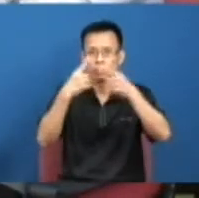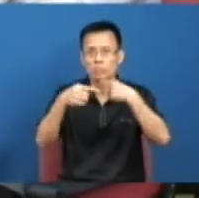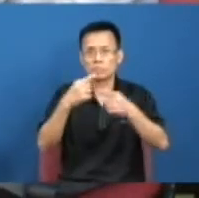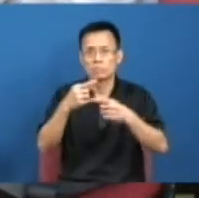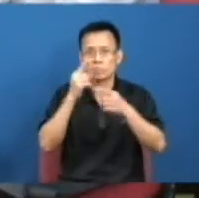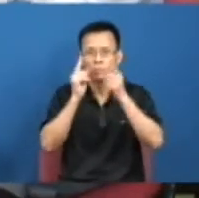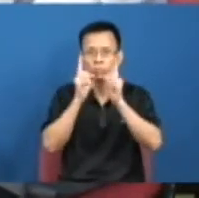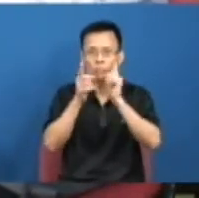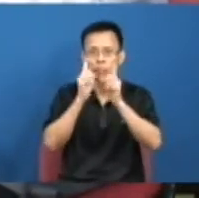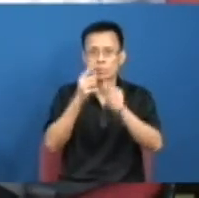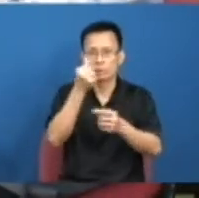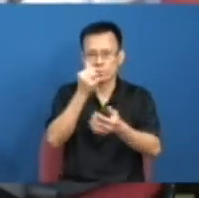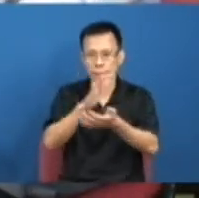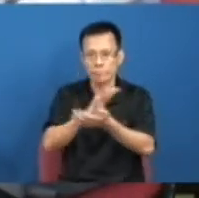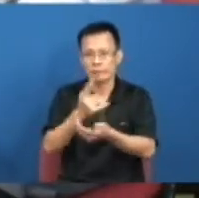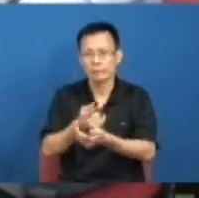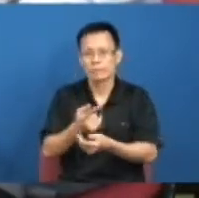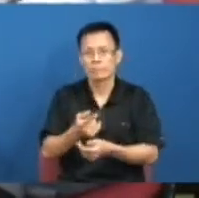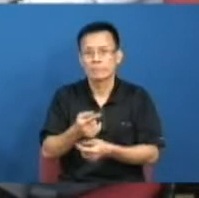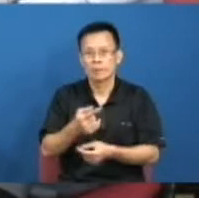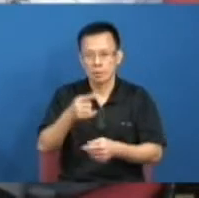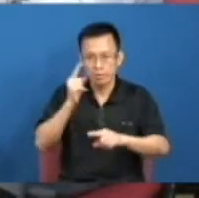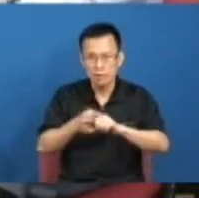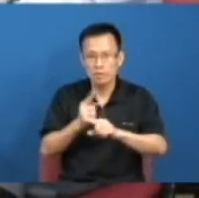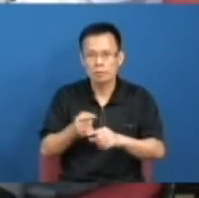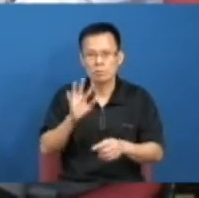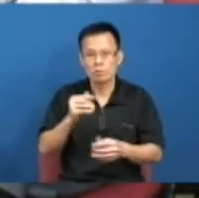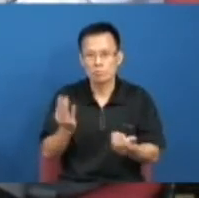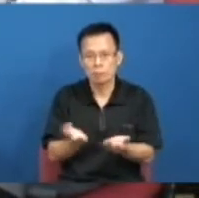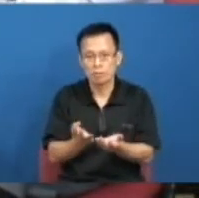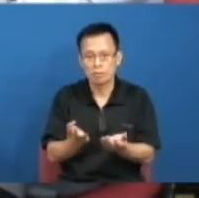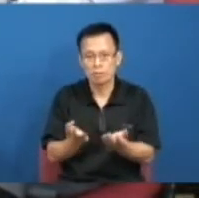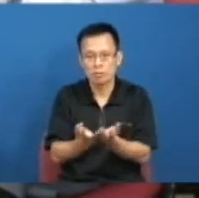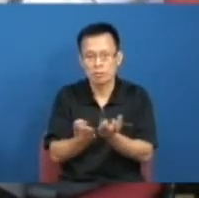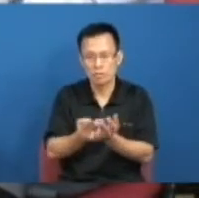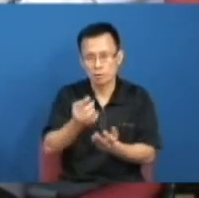真係保到10年咧？啊，係咪真係保到10年咧？呢、這個